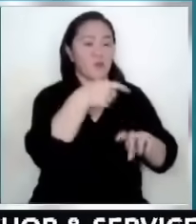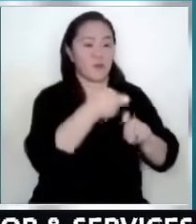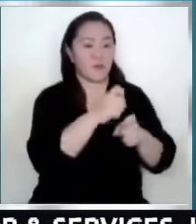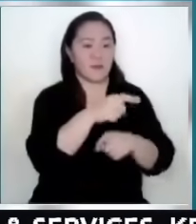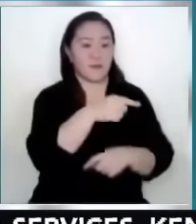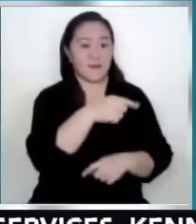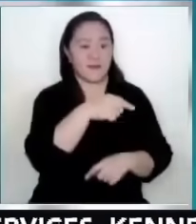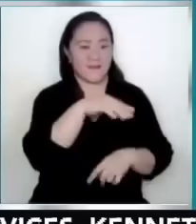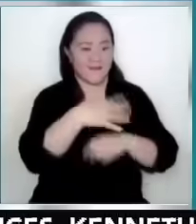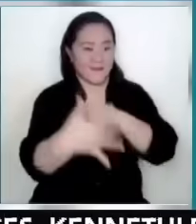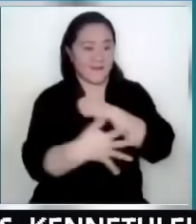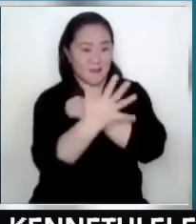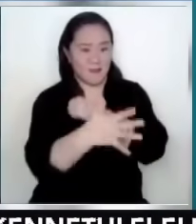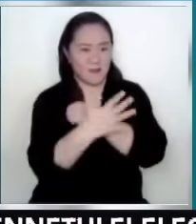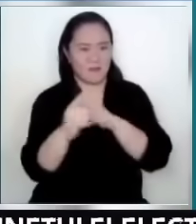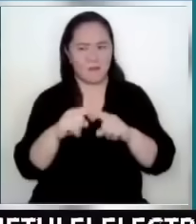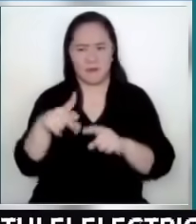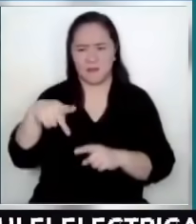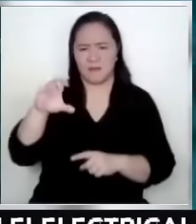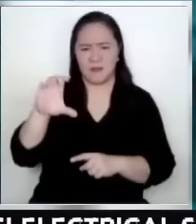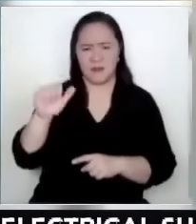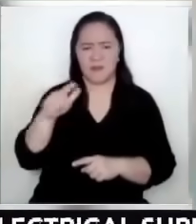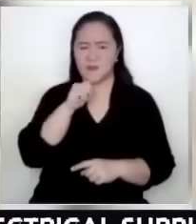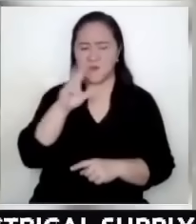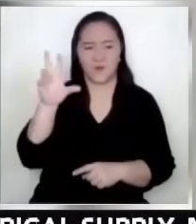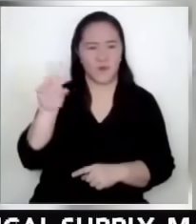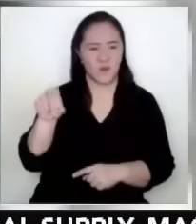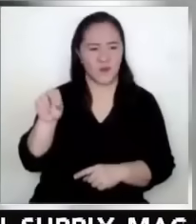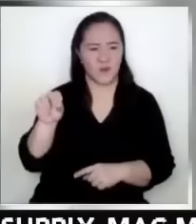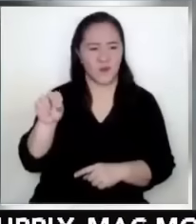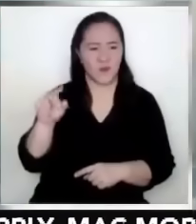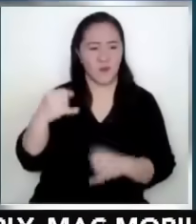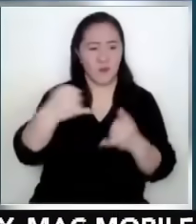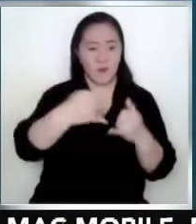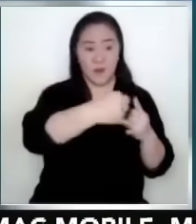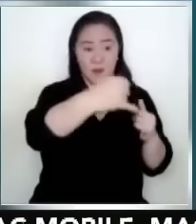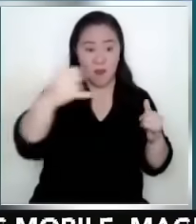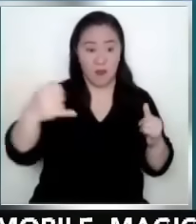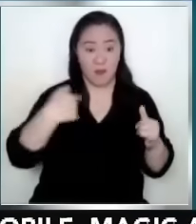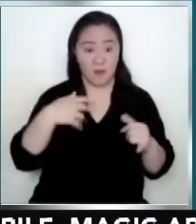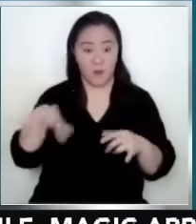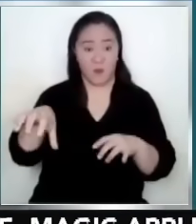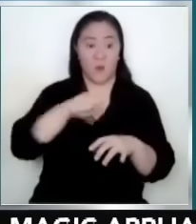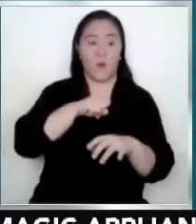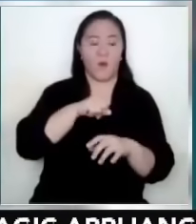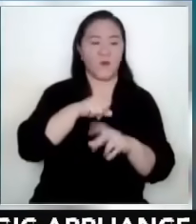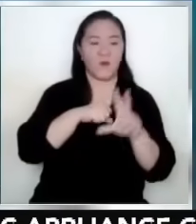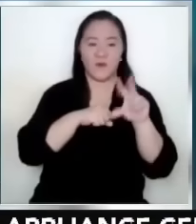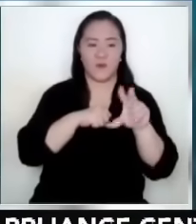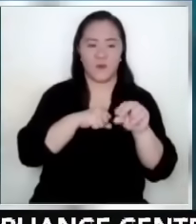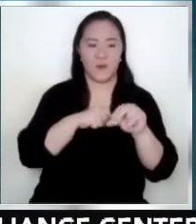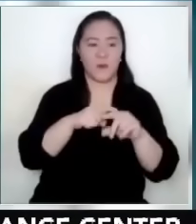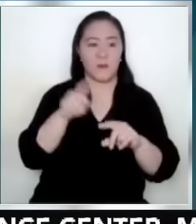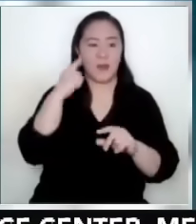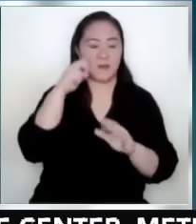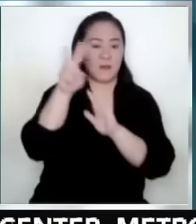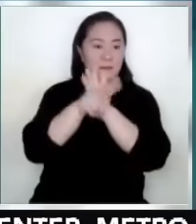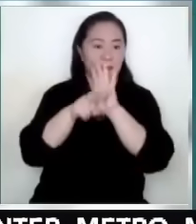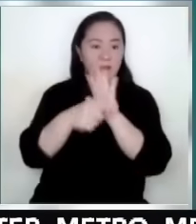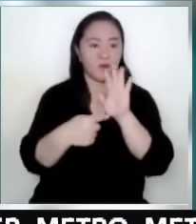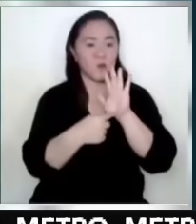Ayon sa Philippine Coast Guard, hindi raw lahat ng barrier ay tayo ang kumuha. Sa mga video ng PCG at mga sumamang